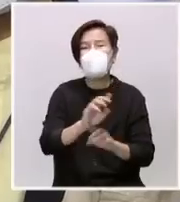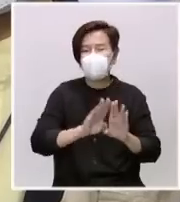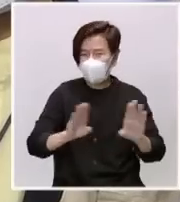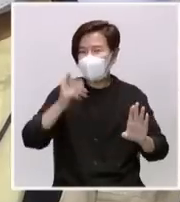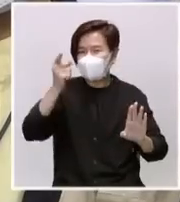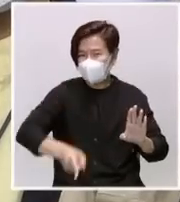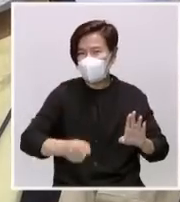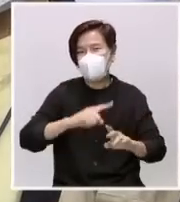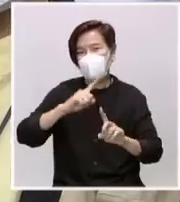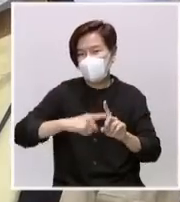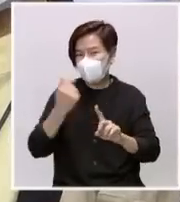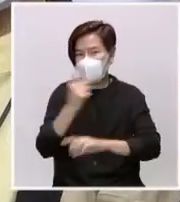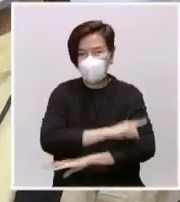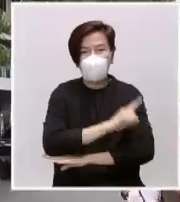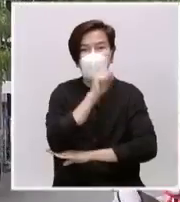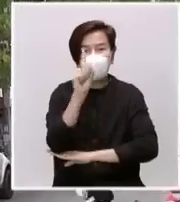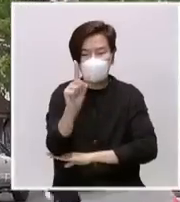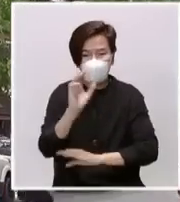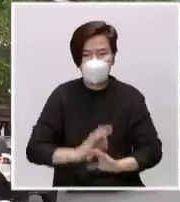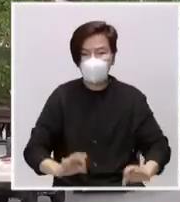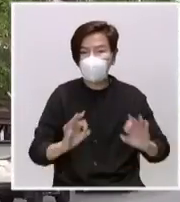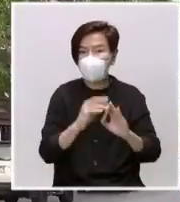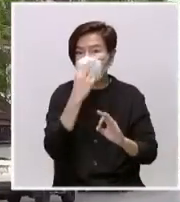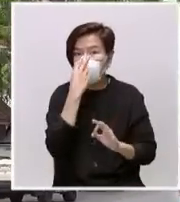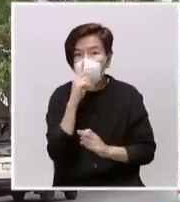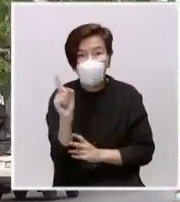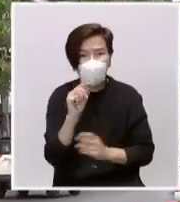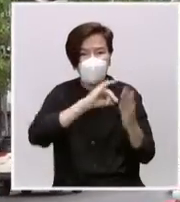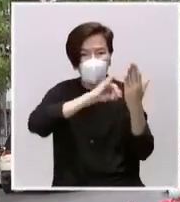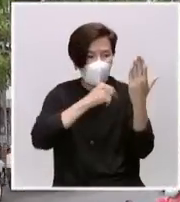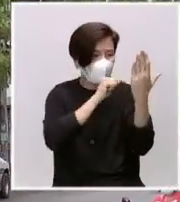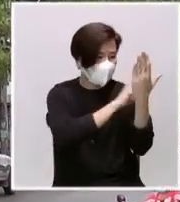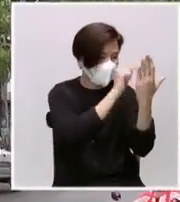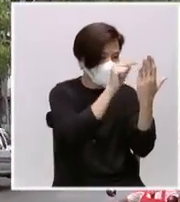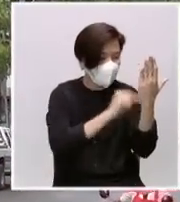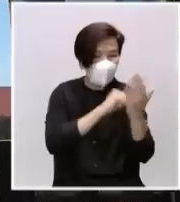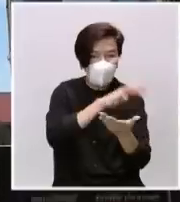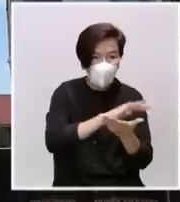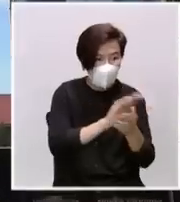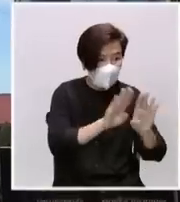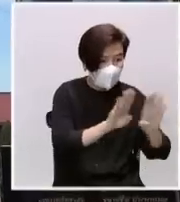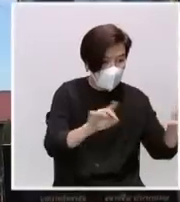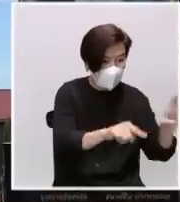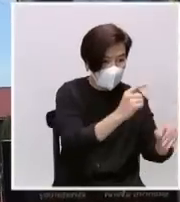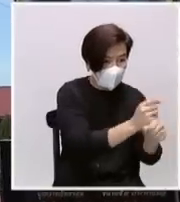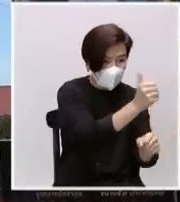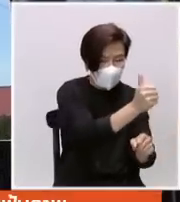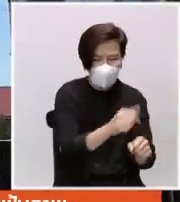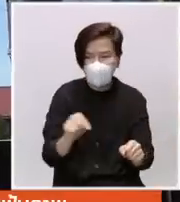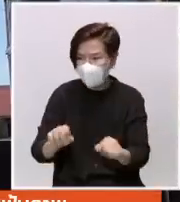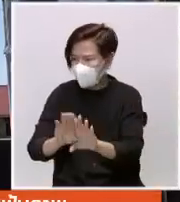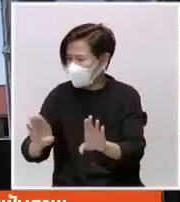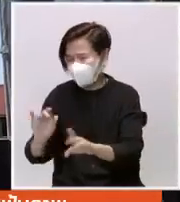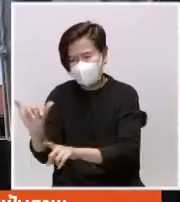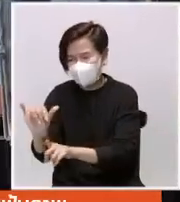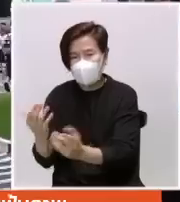นนี้แน่นอนนะครับแต่ก็ต้องดูความเสี่ยงแต่ละพื้นที่ด้วยนะครับว่าโรงเรียนไหนเปิดได้บ้างจะเปิดในลักษณะใดครับ